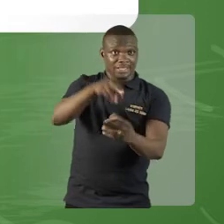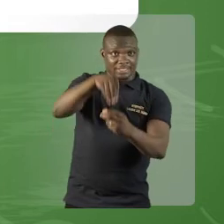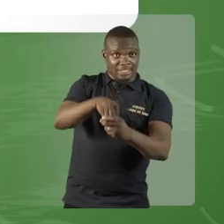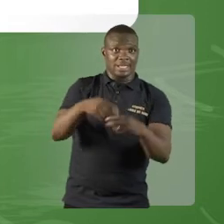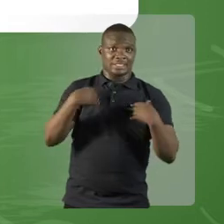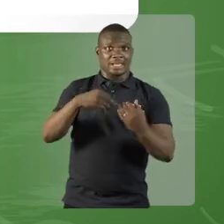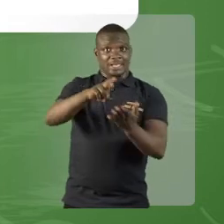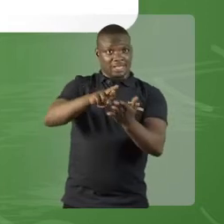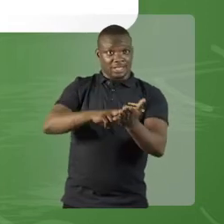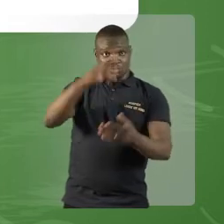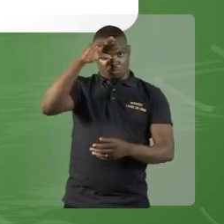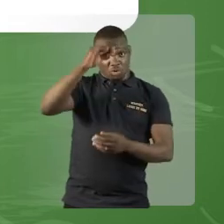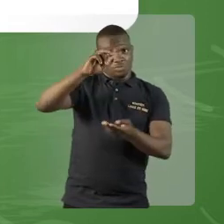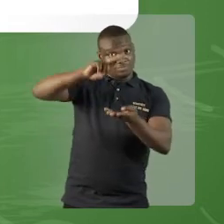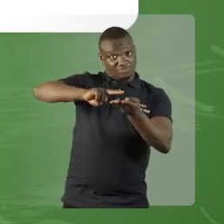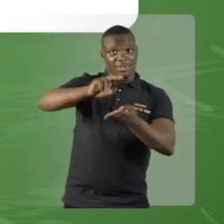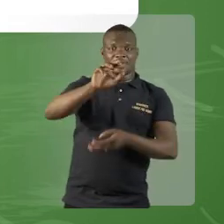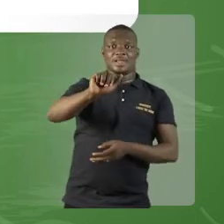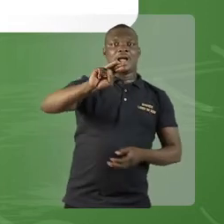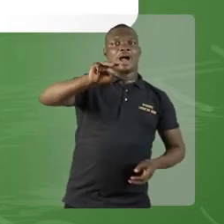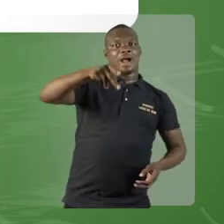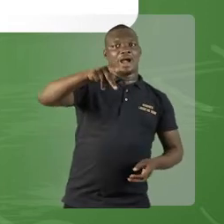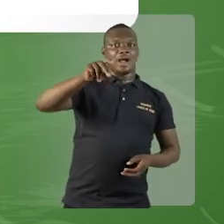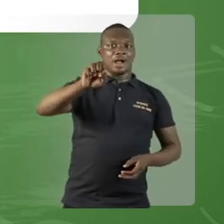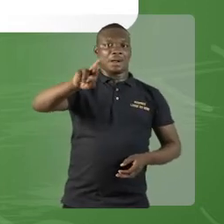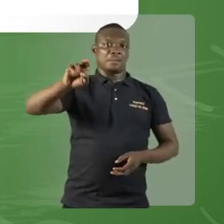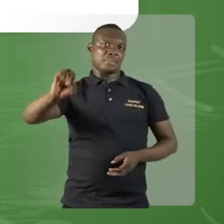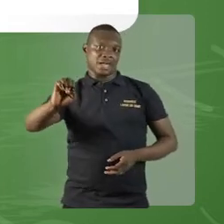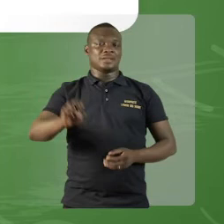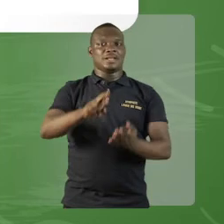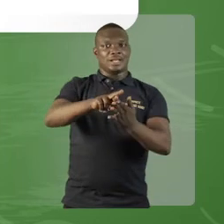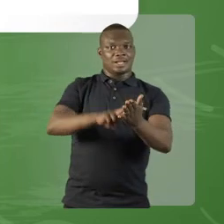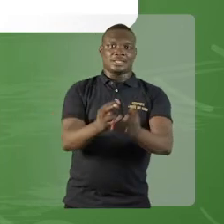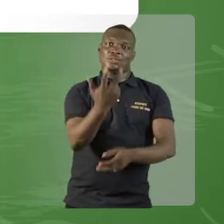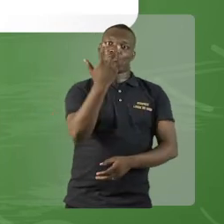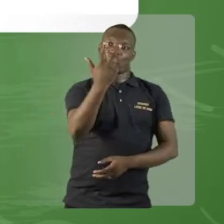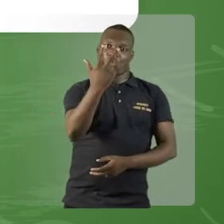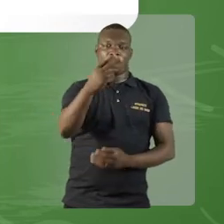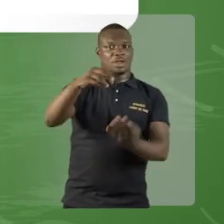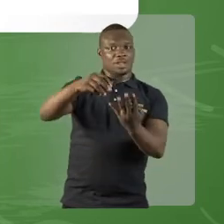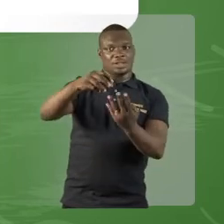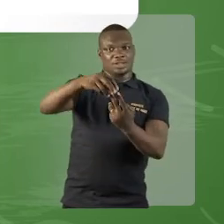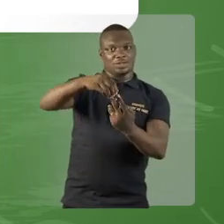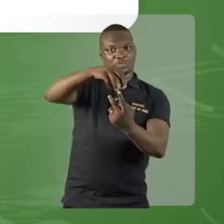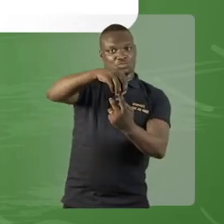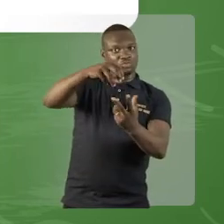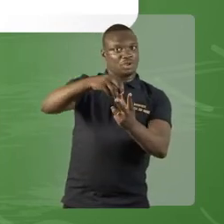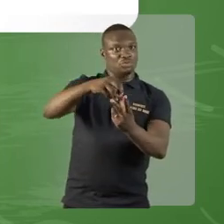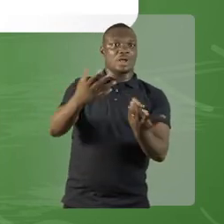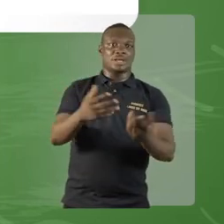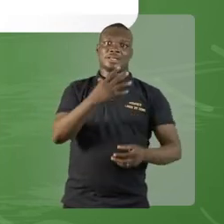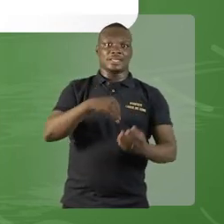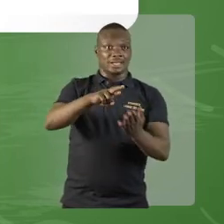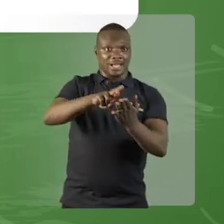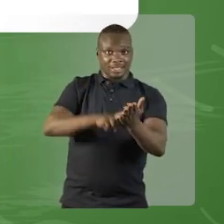la règle du bonhomme d'Ampère, la règle des 3 doigts de la main droite et la règle de la main droite.